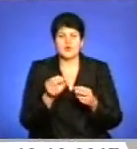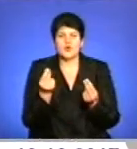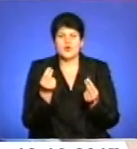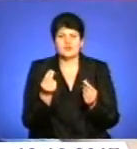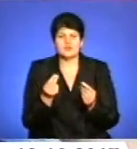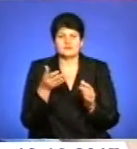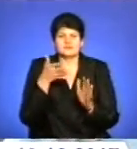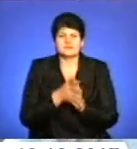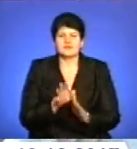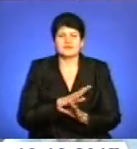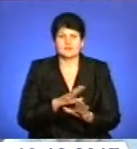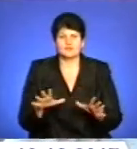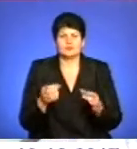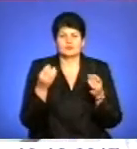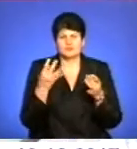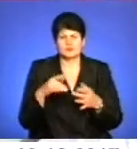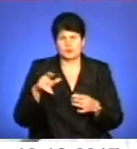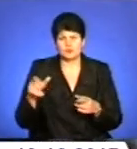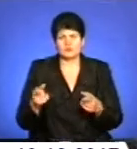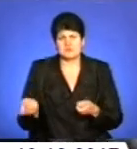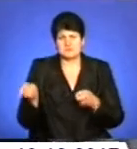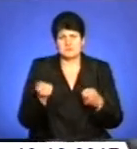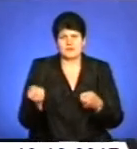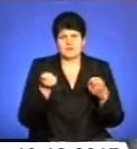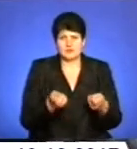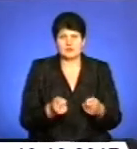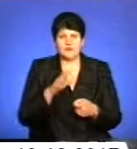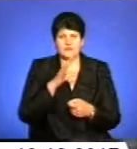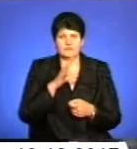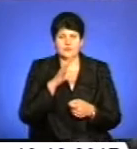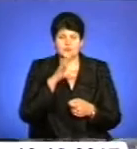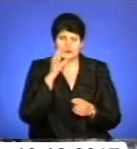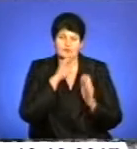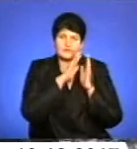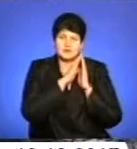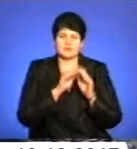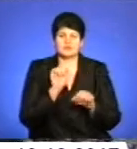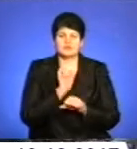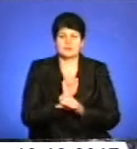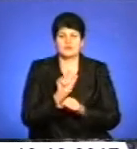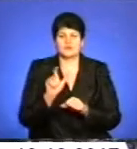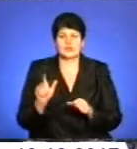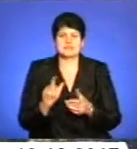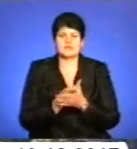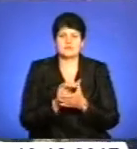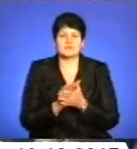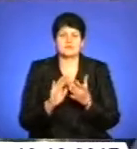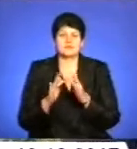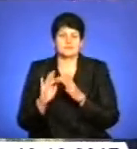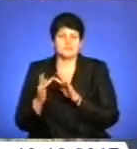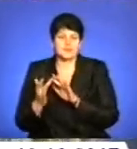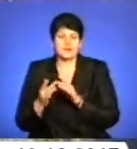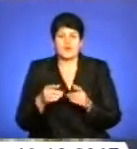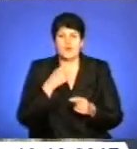не витратив. Випадкові попутники підвозили охоче. На ночівлю зупинявся у людей, з якими знайомився у соцмережах. Мандрівник переконаний,